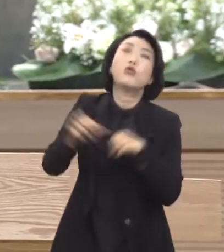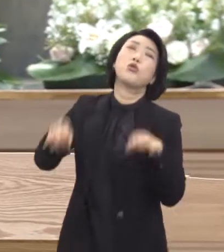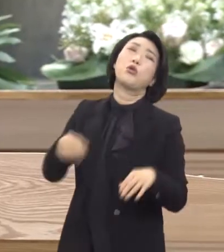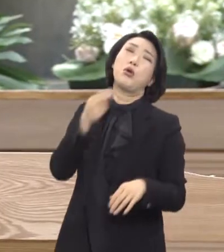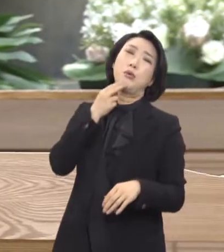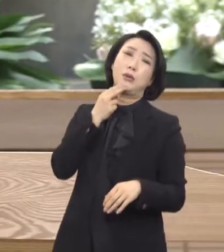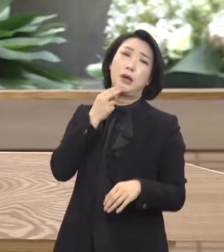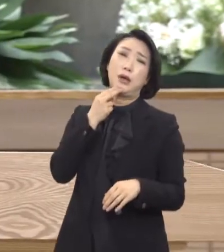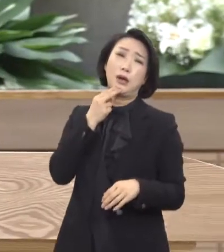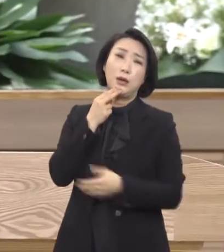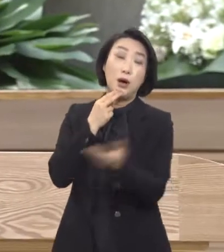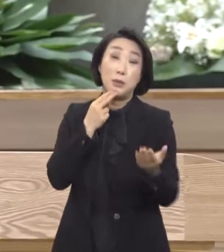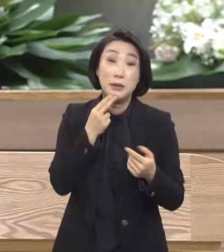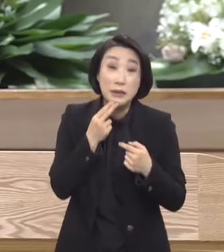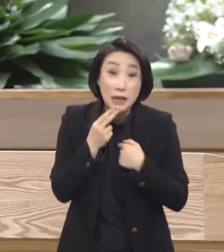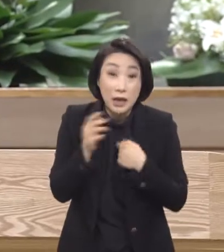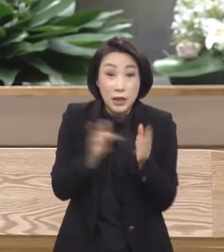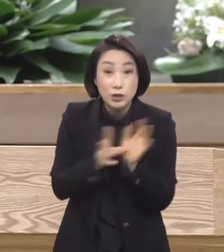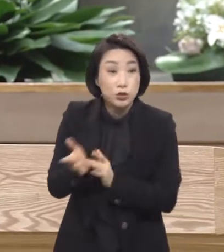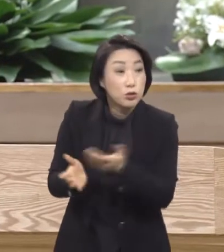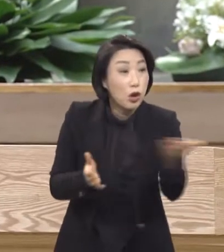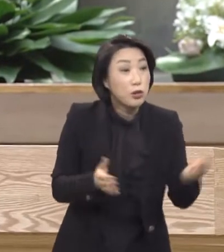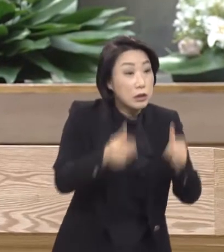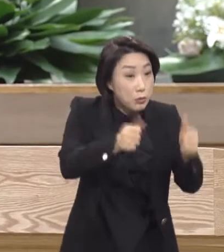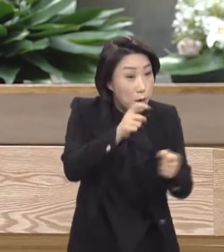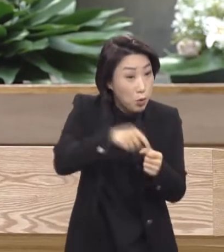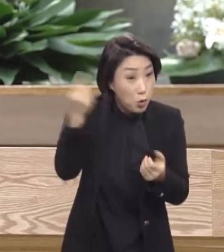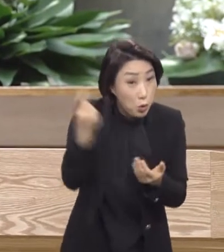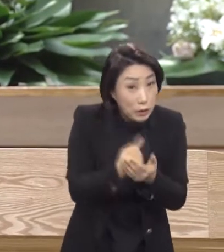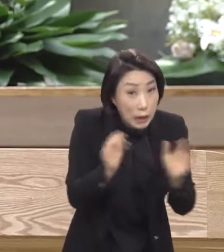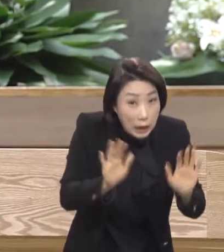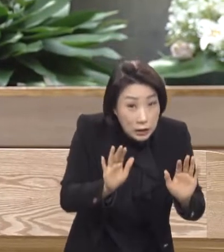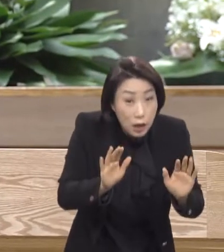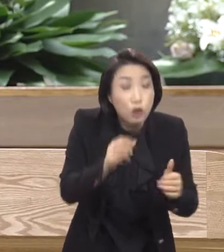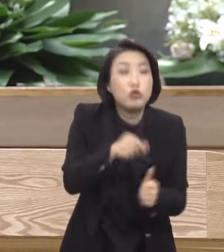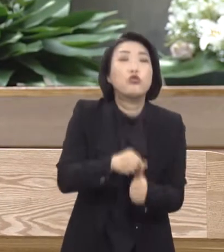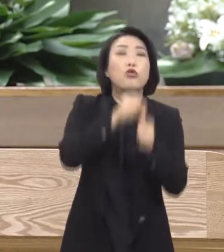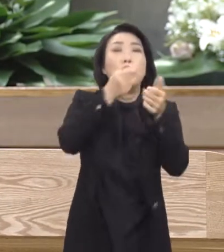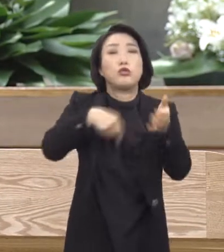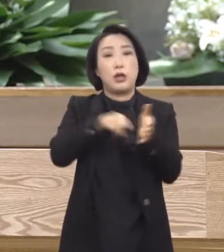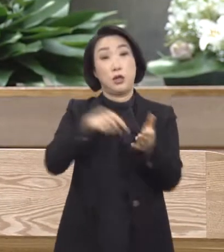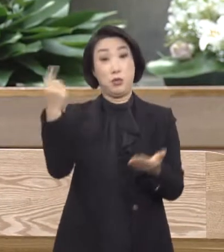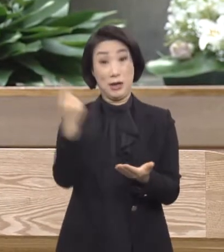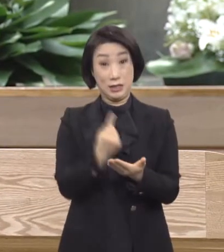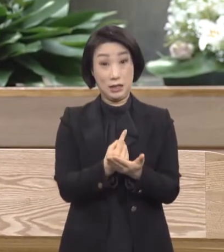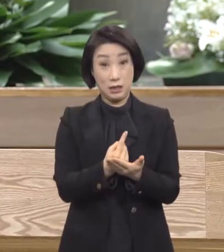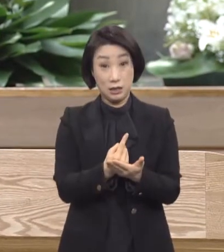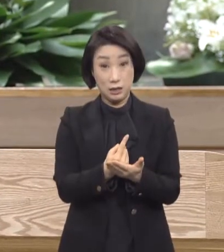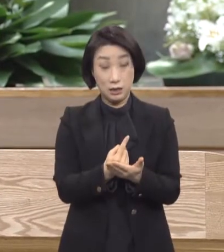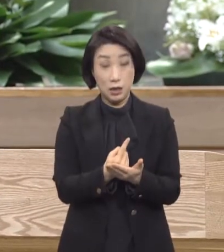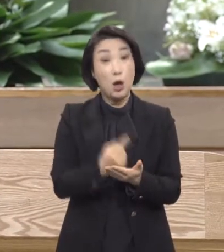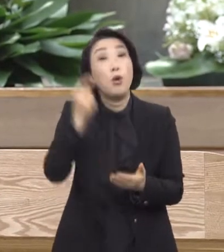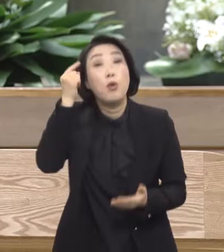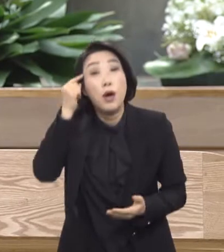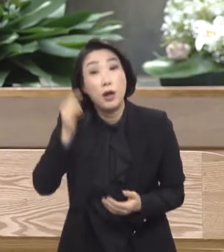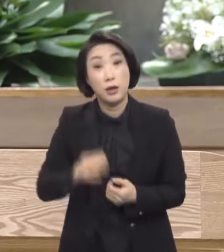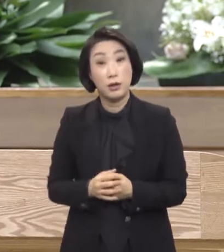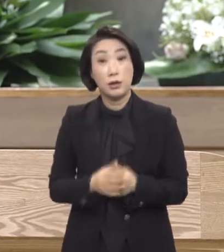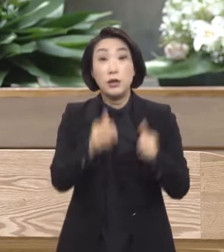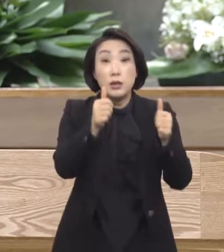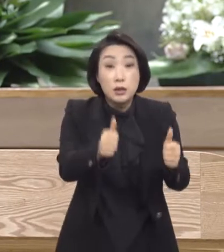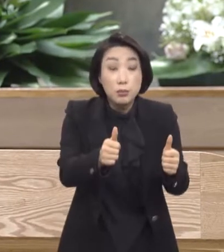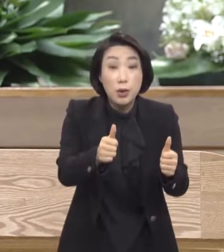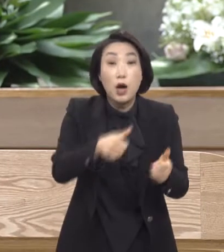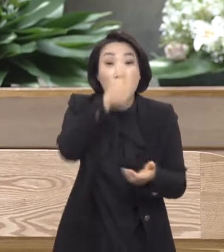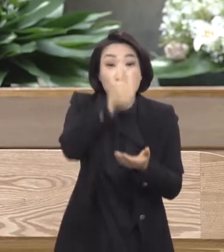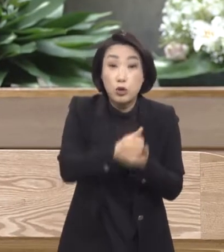않도록 내가 너희를 심판하러 온 것이 아니오. 구원하러 왔어. 왜?